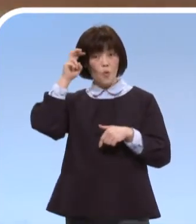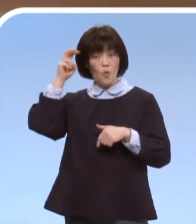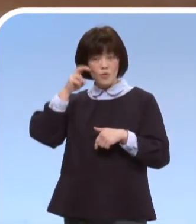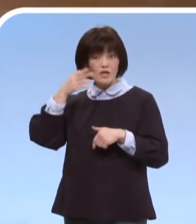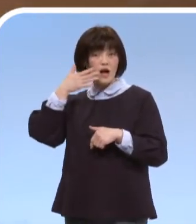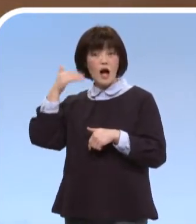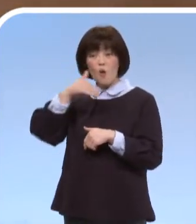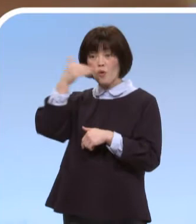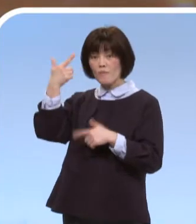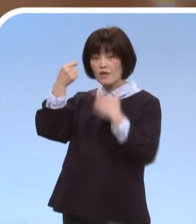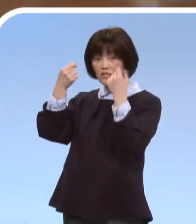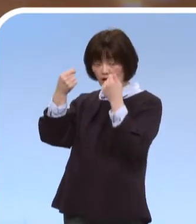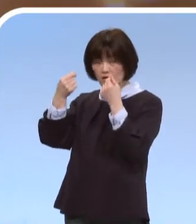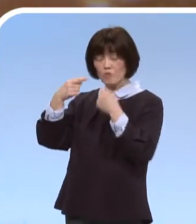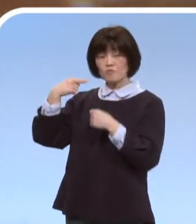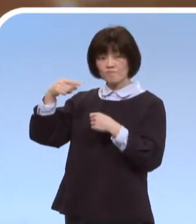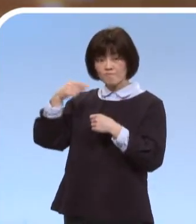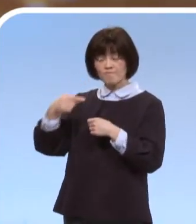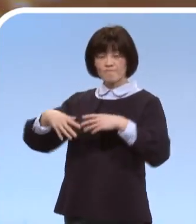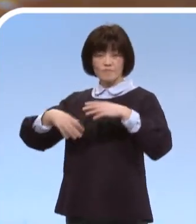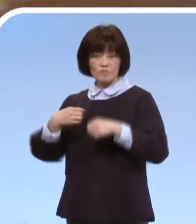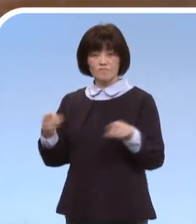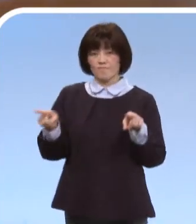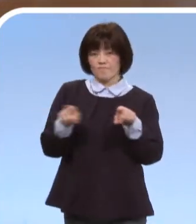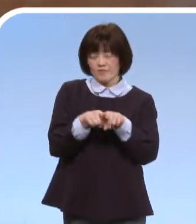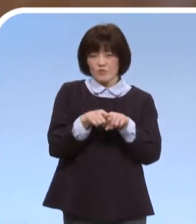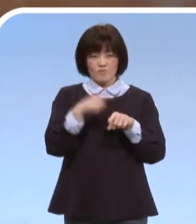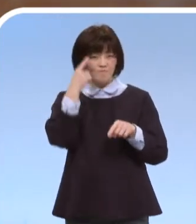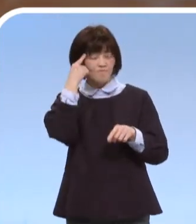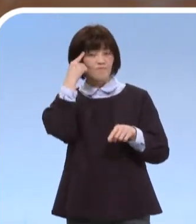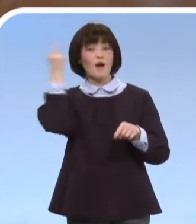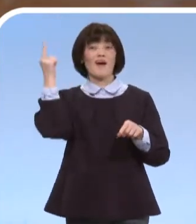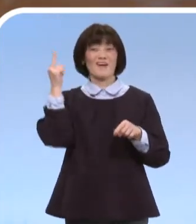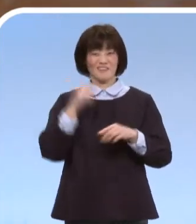生が共同で開発したんです。